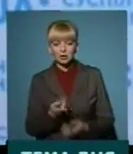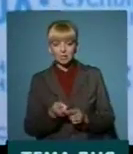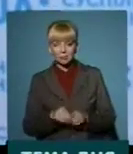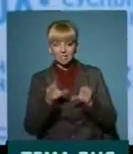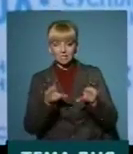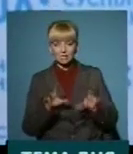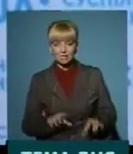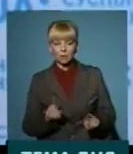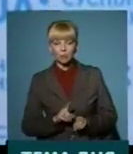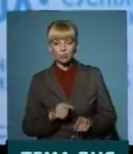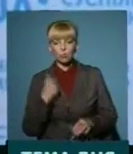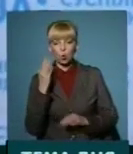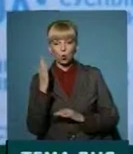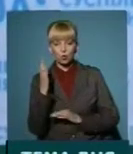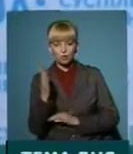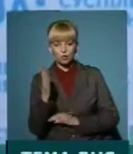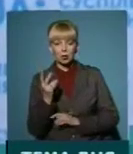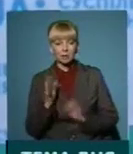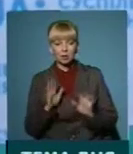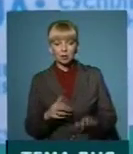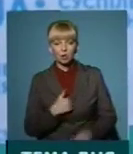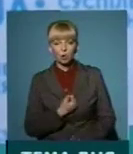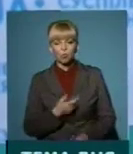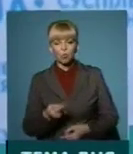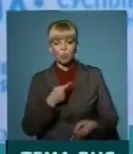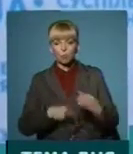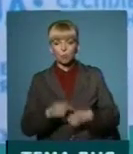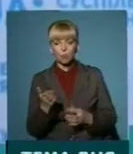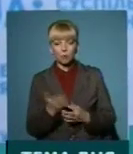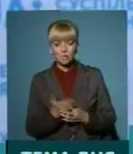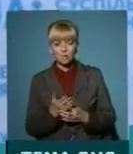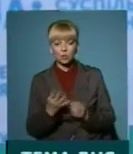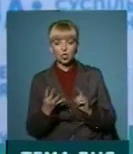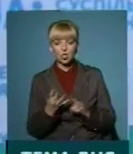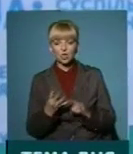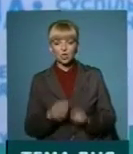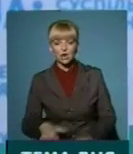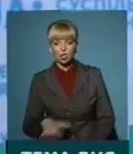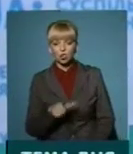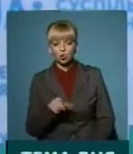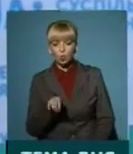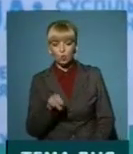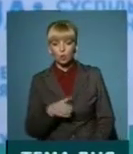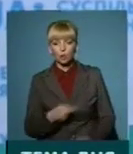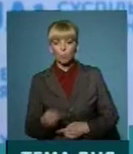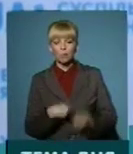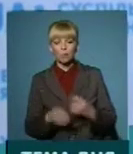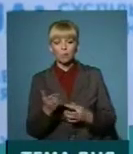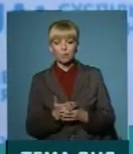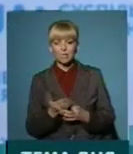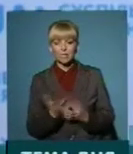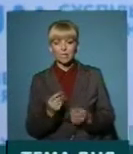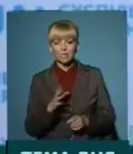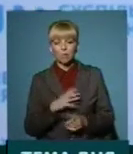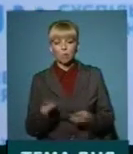законами, що проголосовані, не тільки хочуть повернути пільги четвертій зоні, хочуть повернути пільги, які